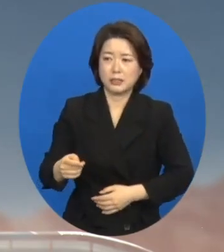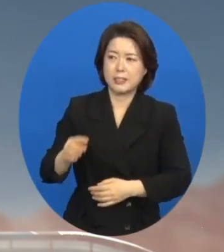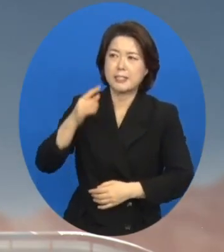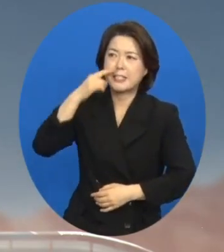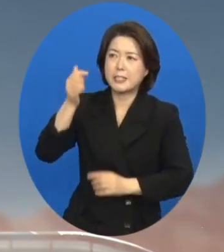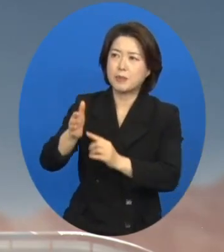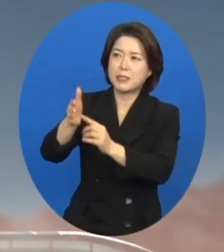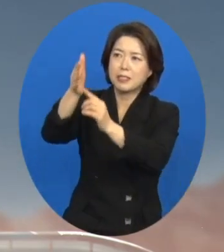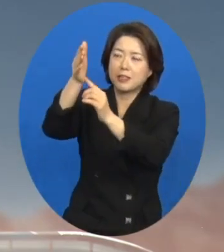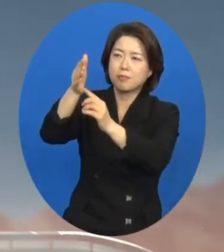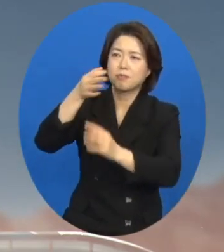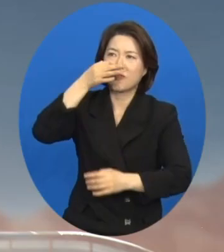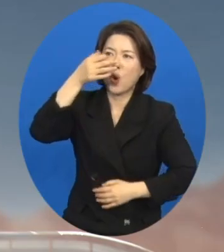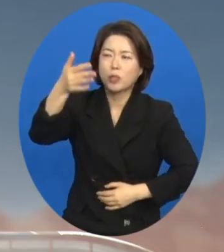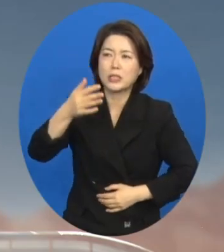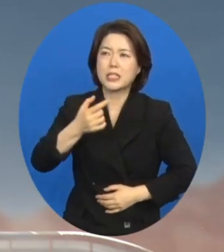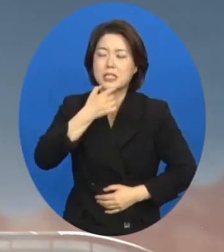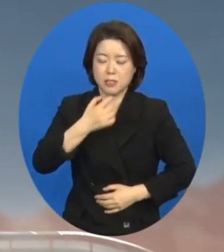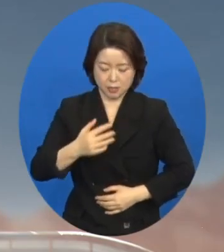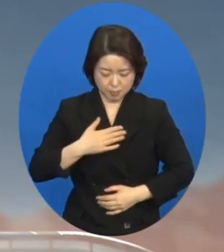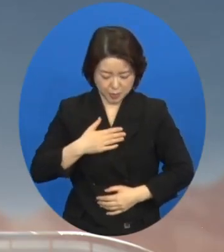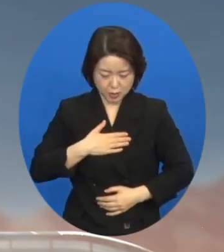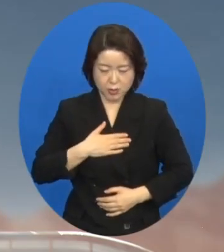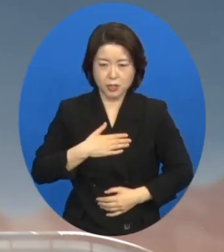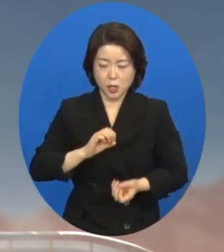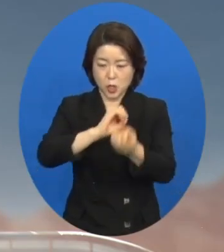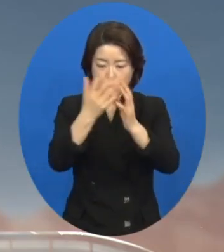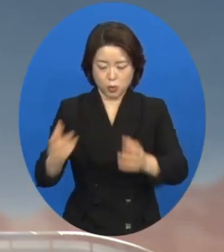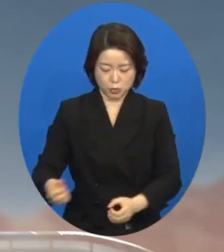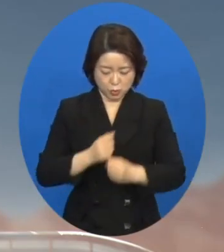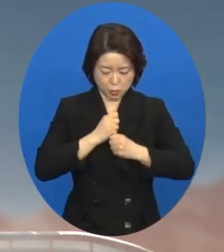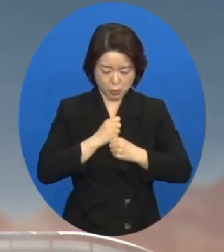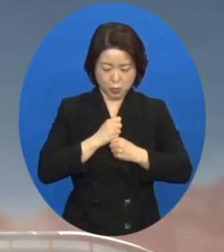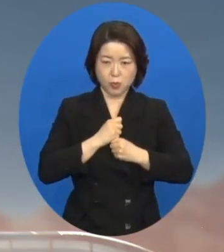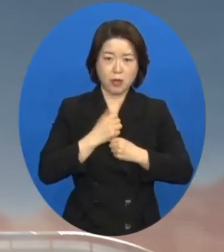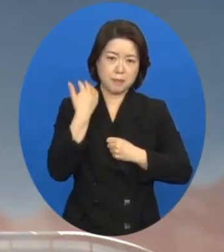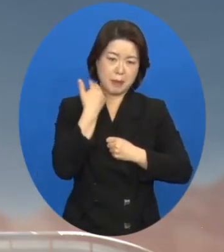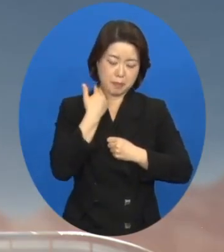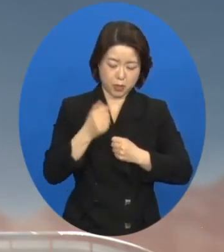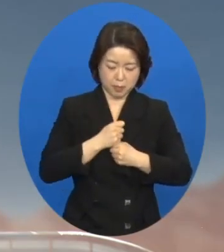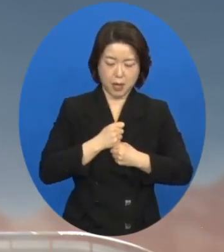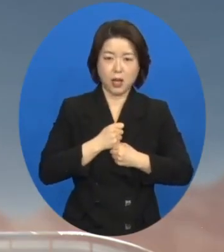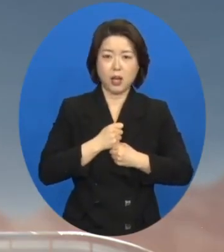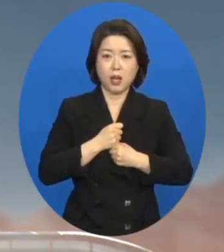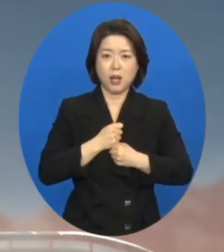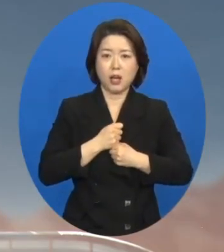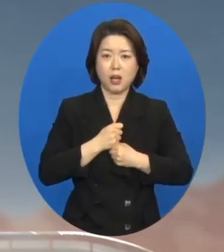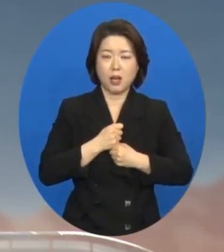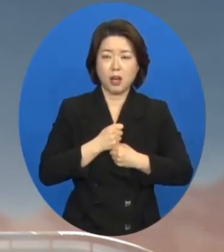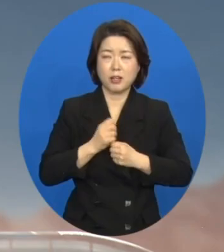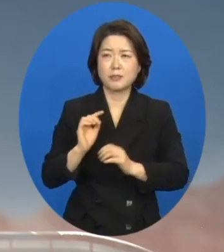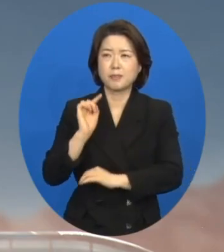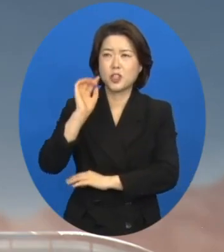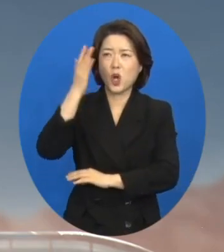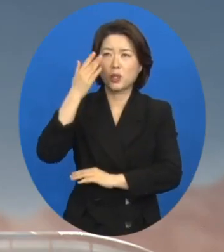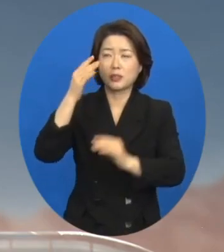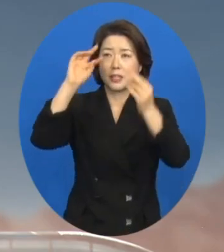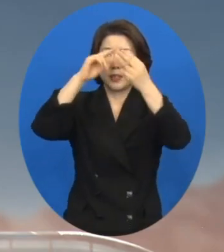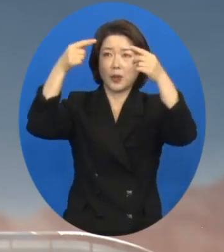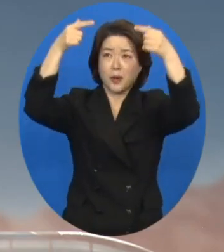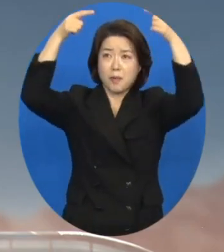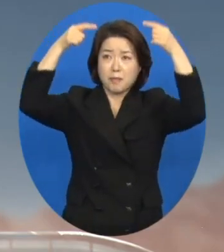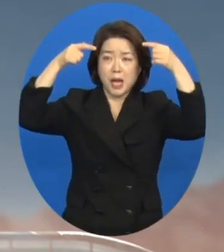싫어서 가슴에 일장기를 가리고 꽃으로 가립니다. 영광스러운 월계관을 썼어요.